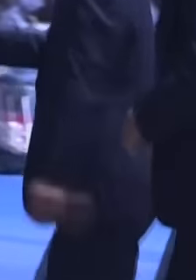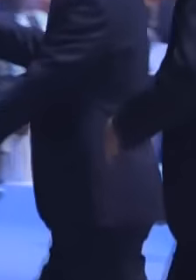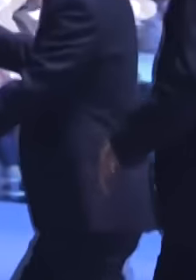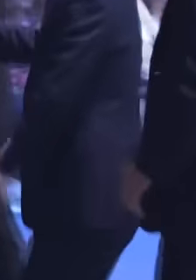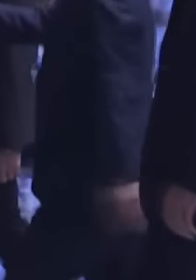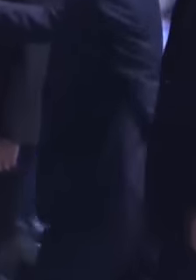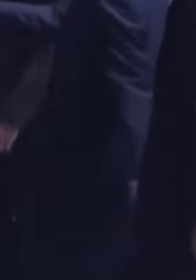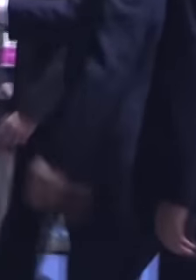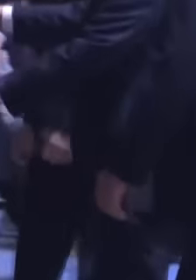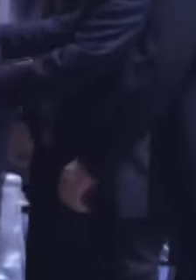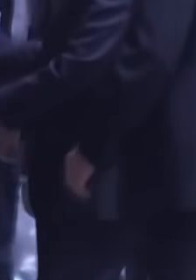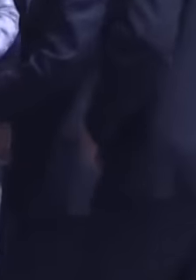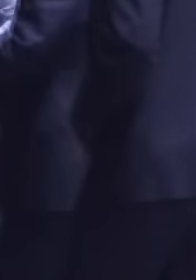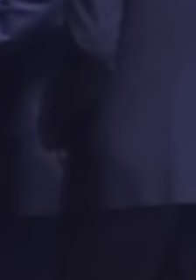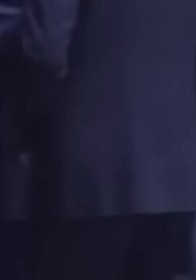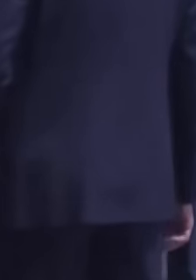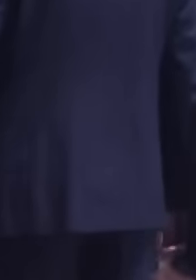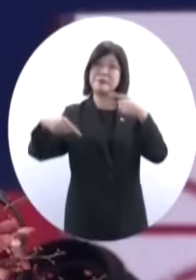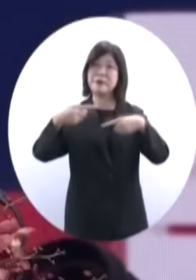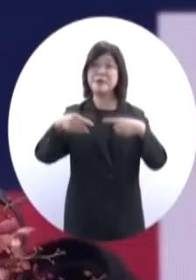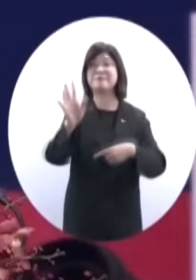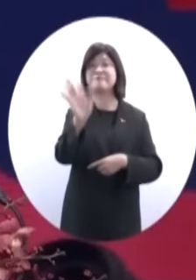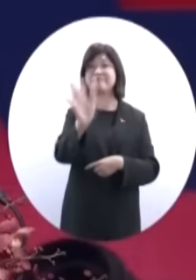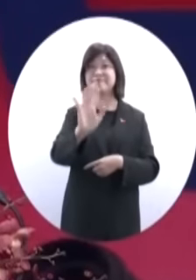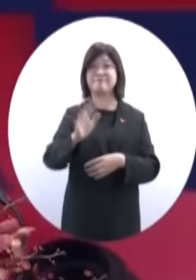被迫在这个微博上说啊，祝祖国